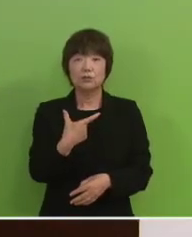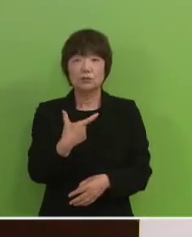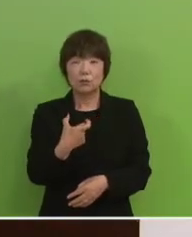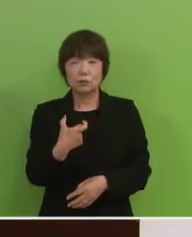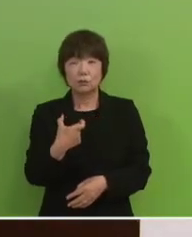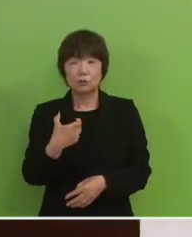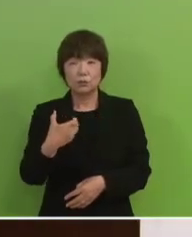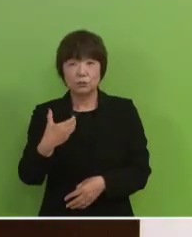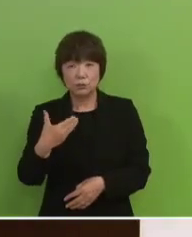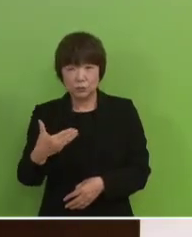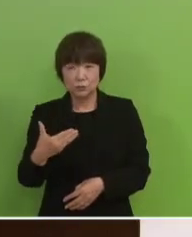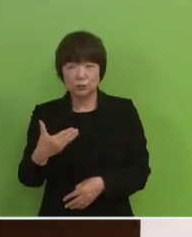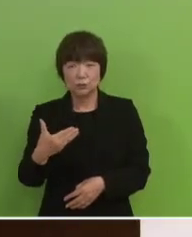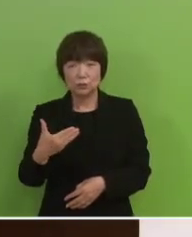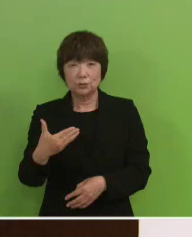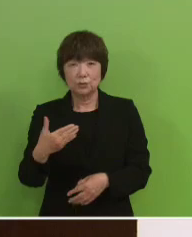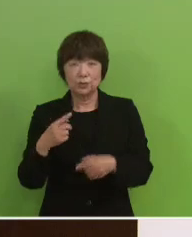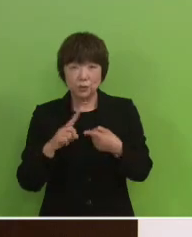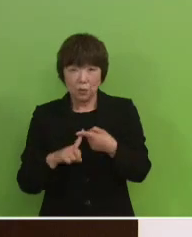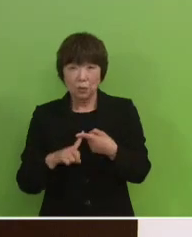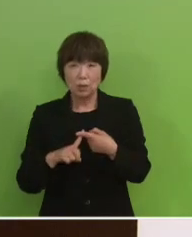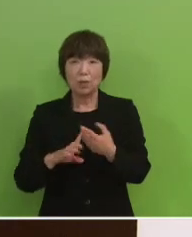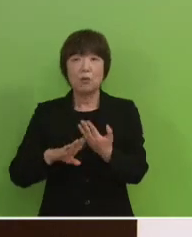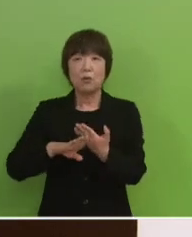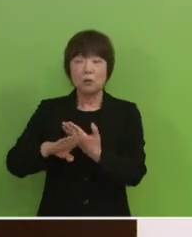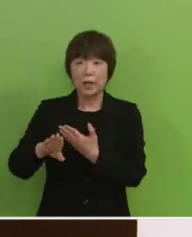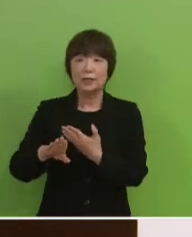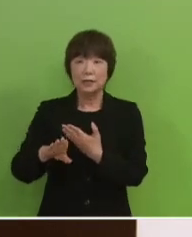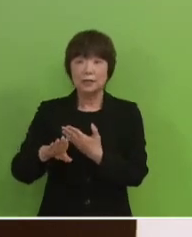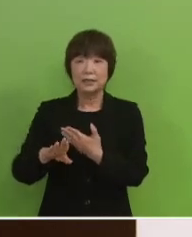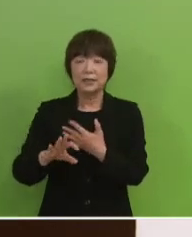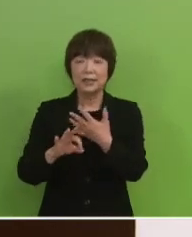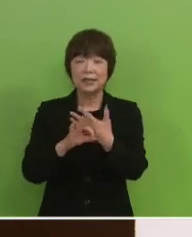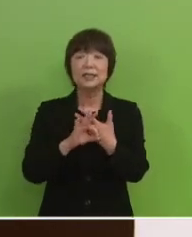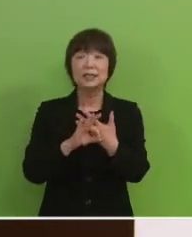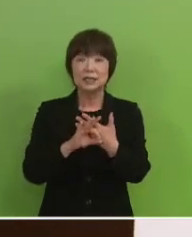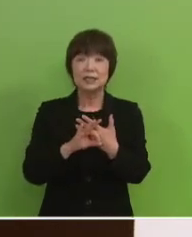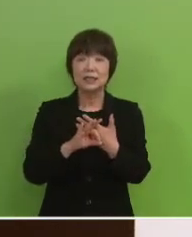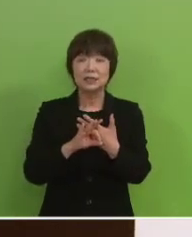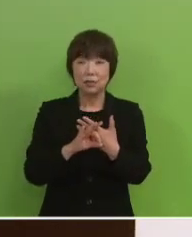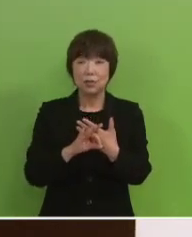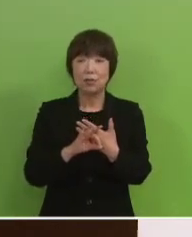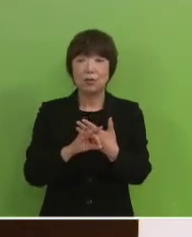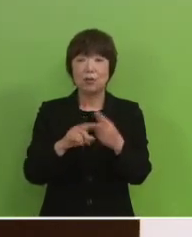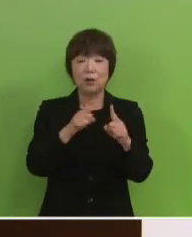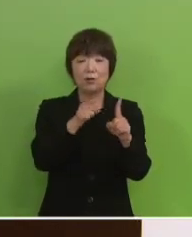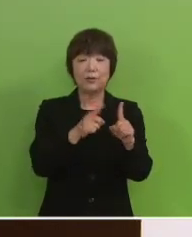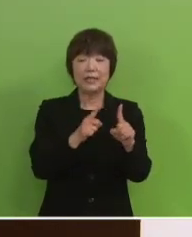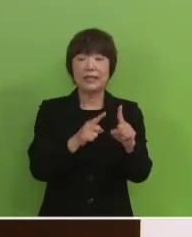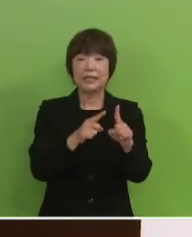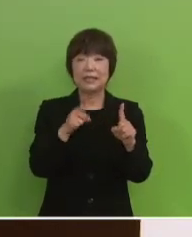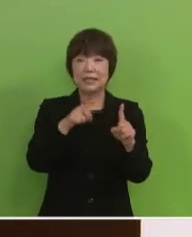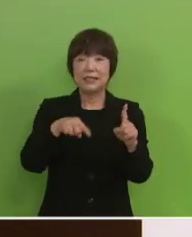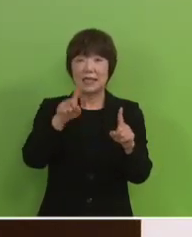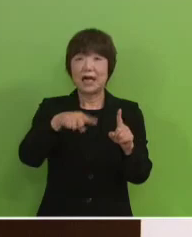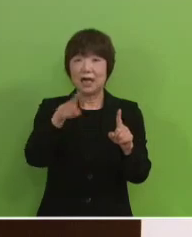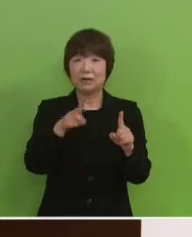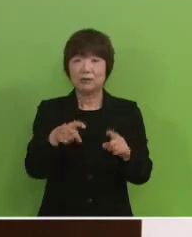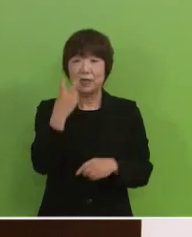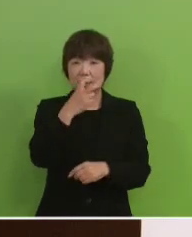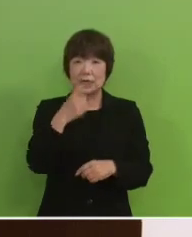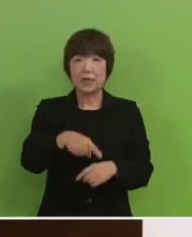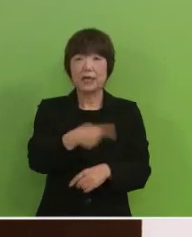件とこのほかにですね臨時のpcr プセンターでの検査が